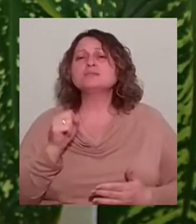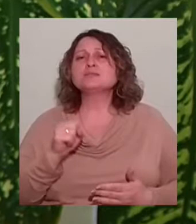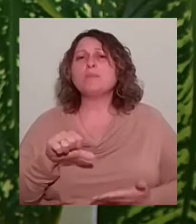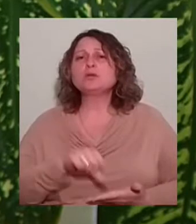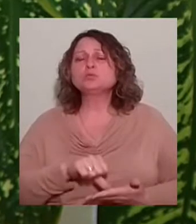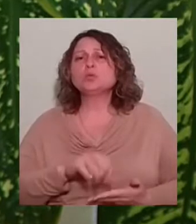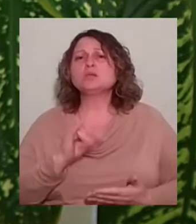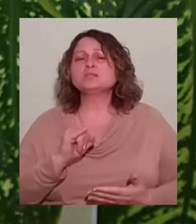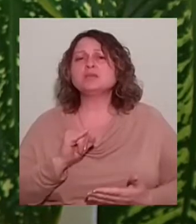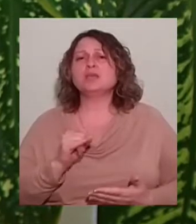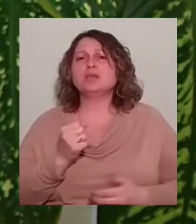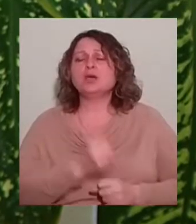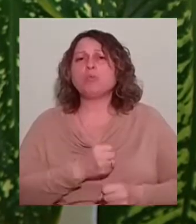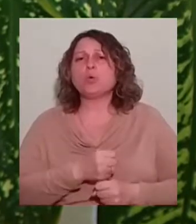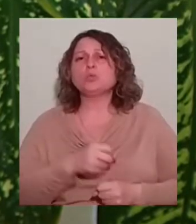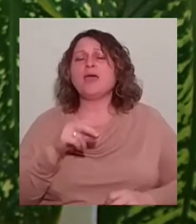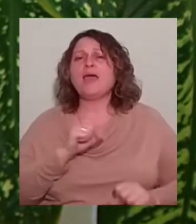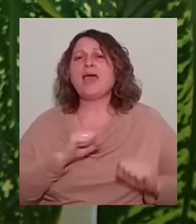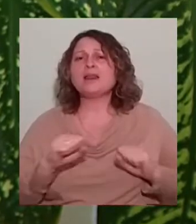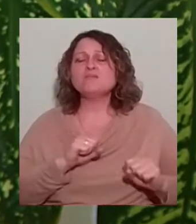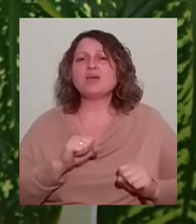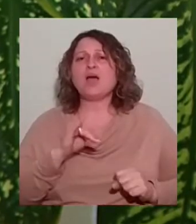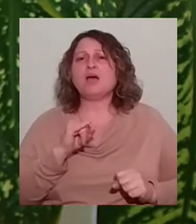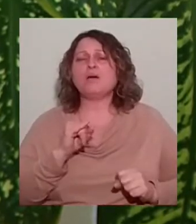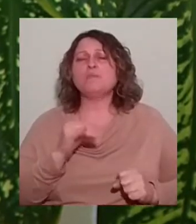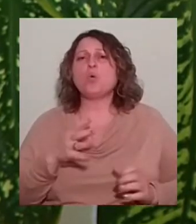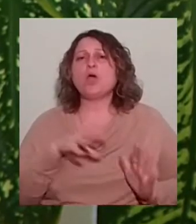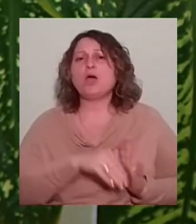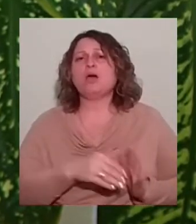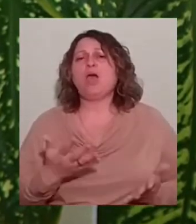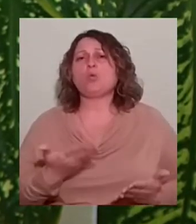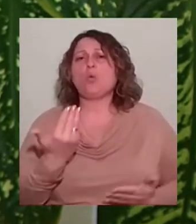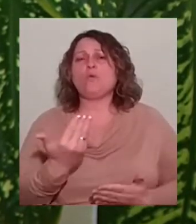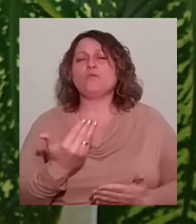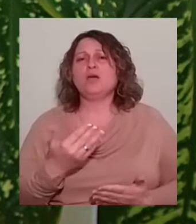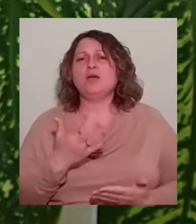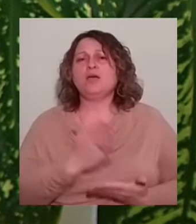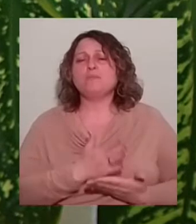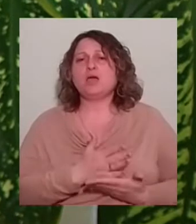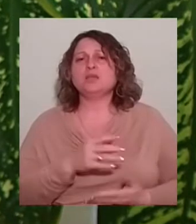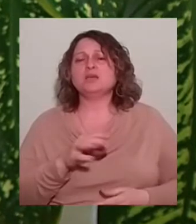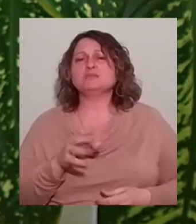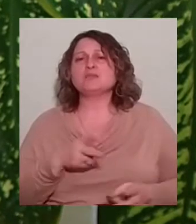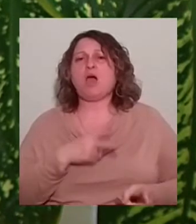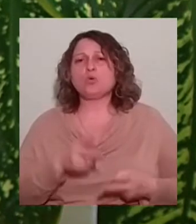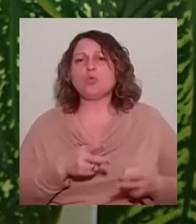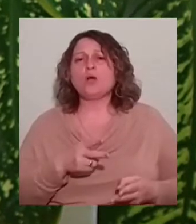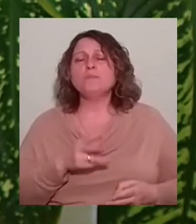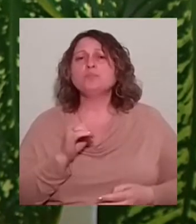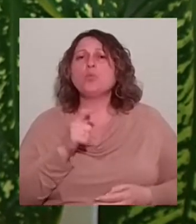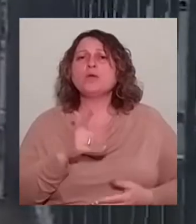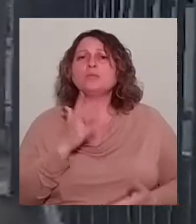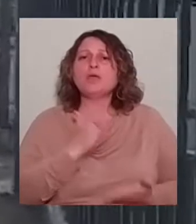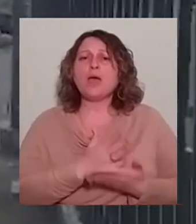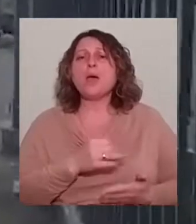вчителя, відповідно до якого подана скарга. Однозначно, моє переконання, факти булінгу